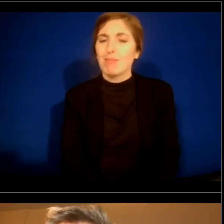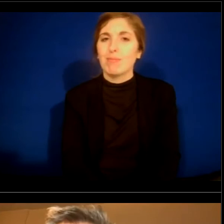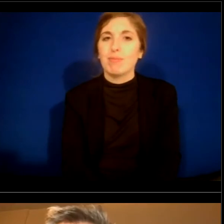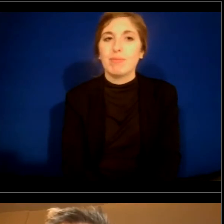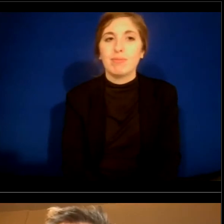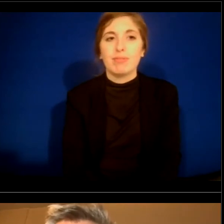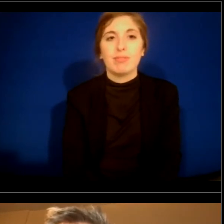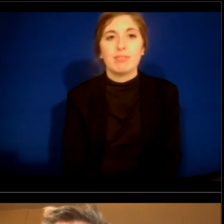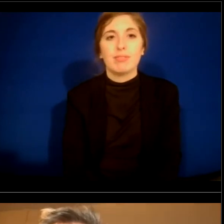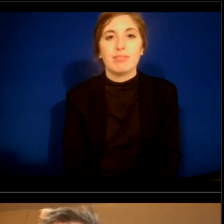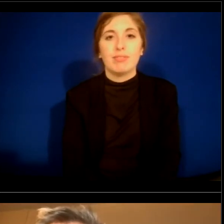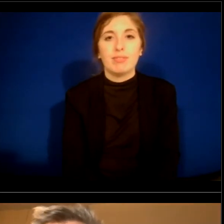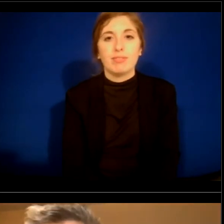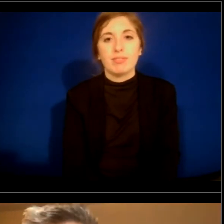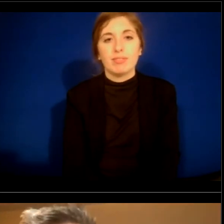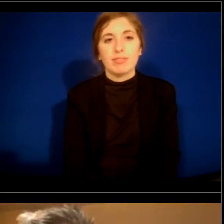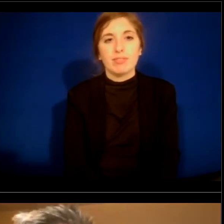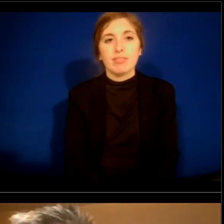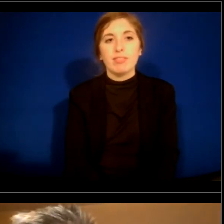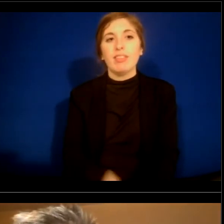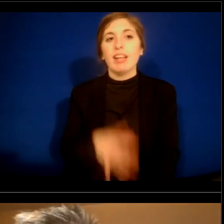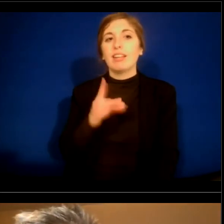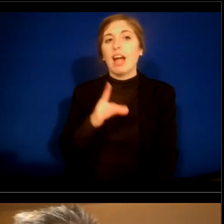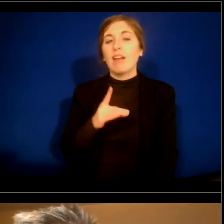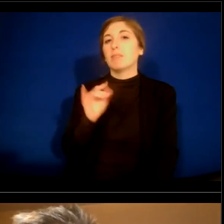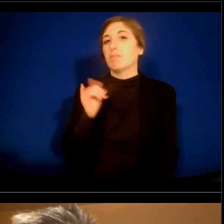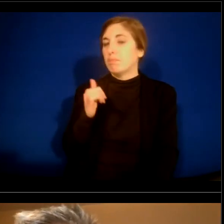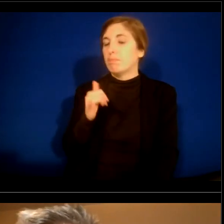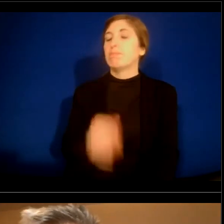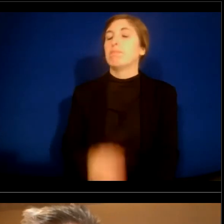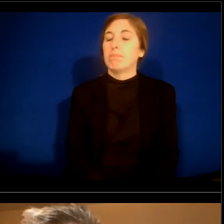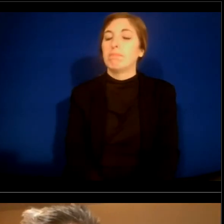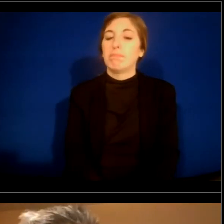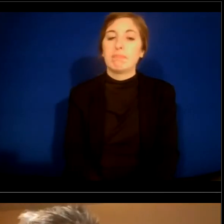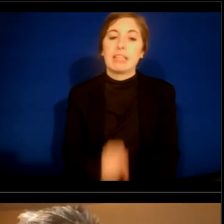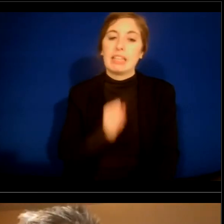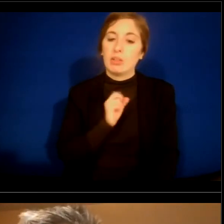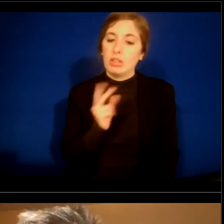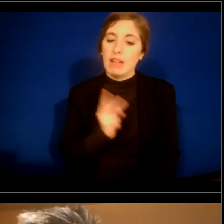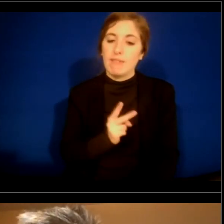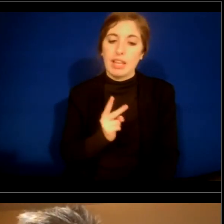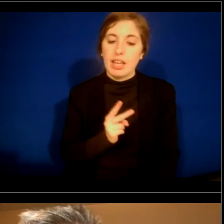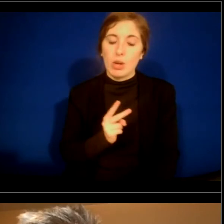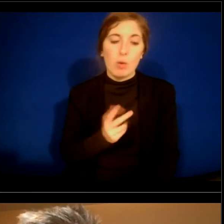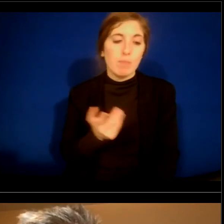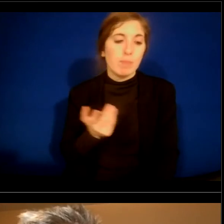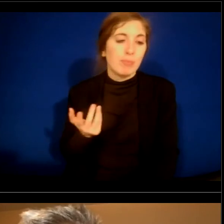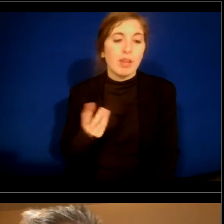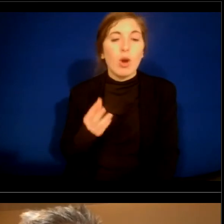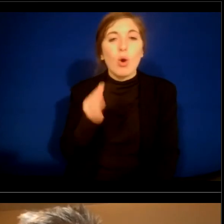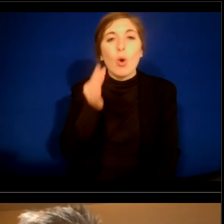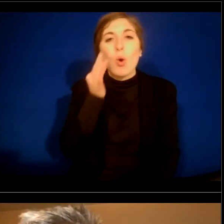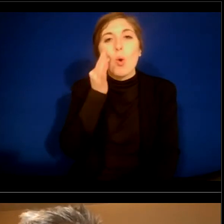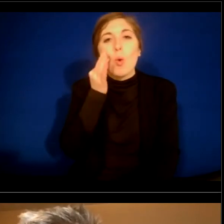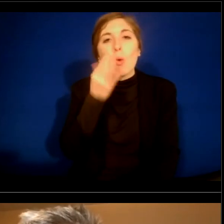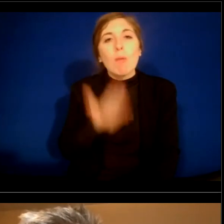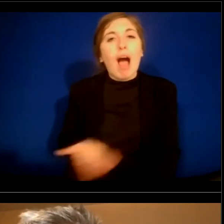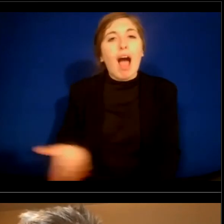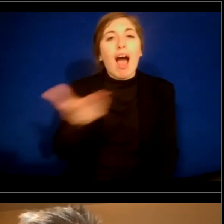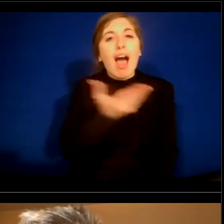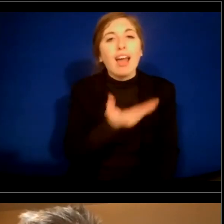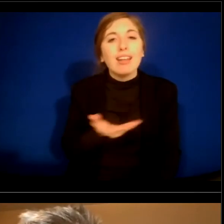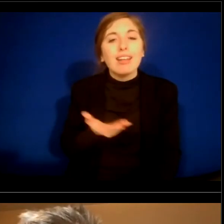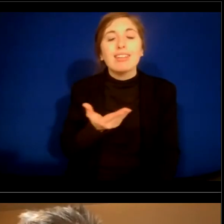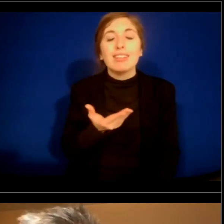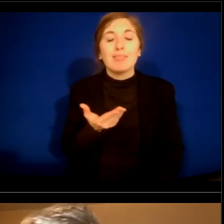Io non ho più guardato le domande, non so, però mi sembra che non ce ne siano. Sì, io direi anche che